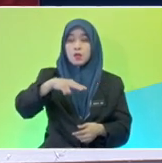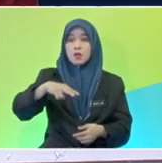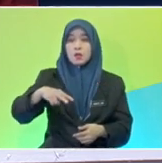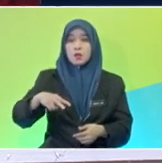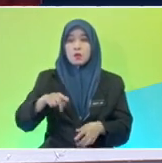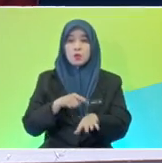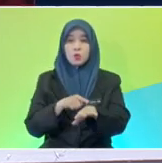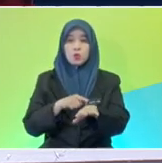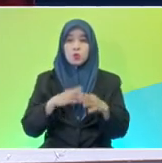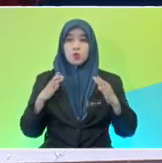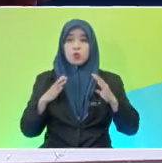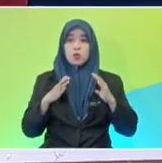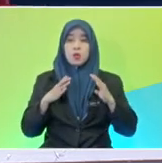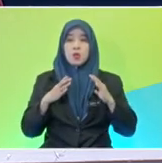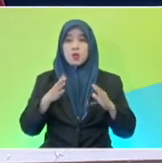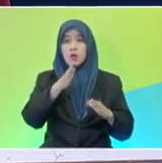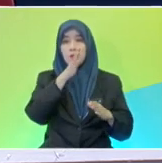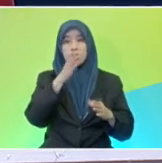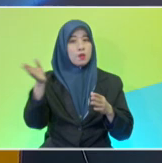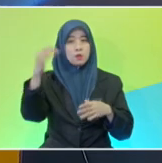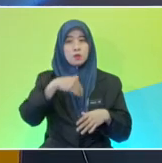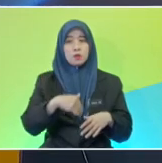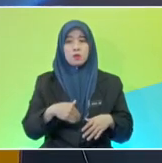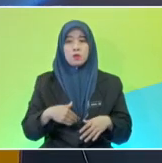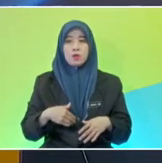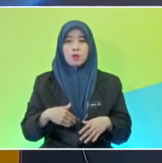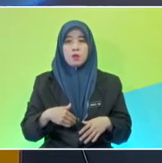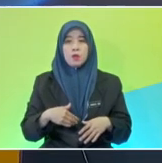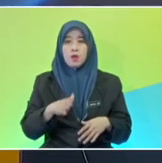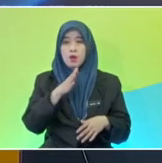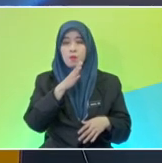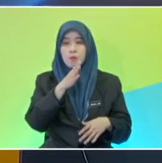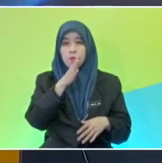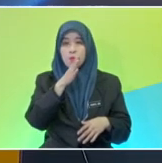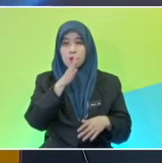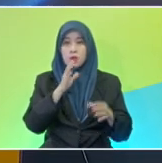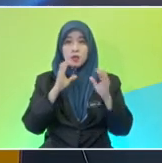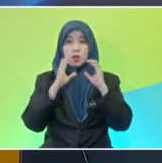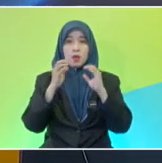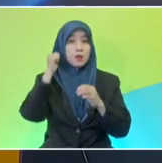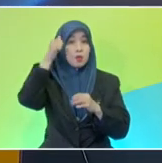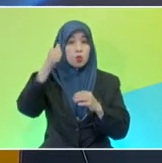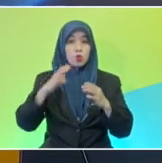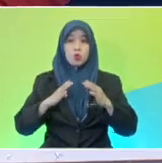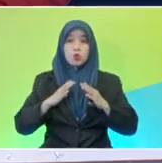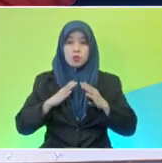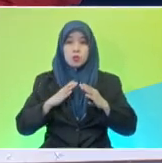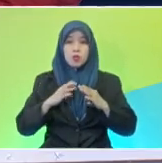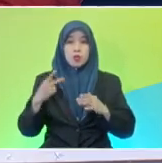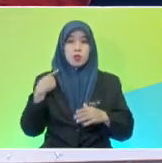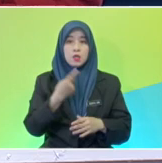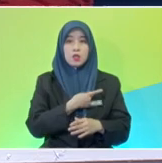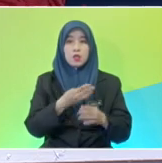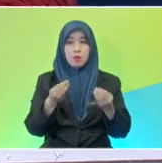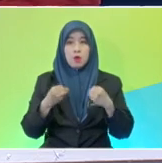Biasanya kita nak, mak akan ajak. Walaupun dah malam, mak bukan ke kena tidur? Hari ni tak, sebab esok kita cuti. Kita nak pergi